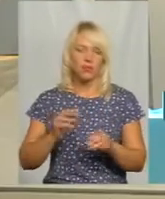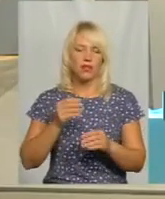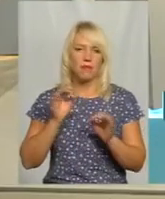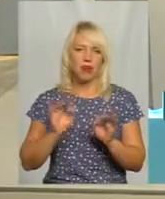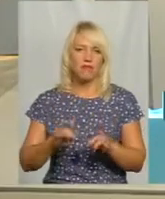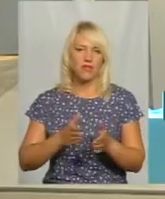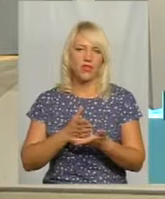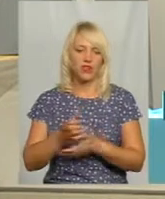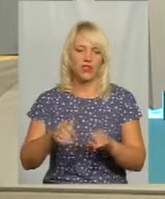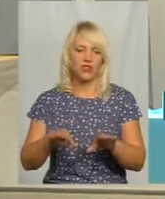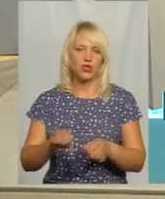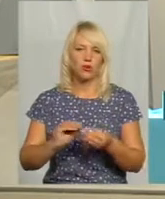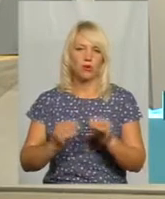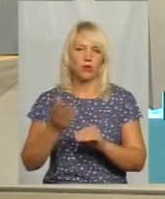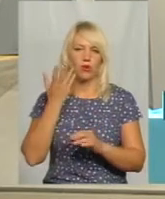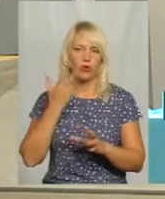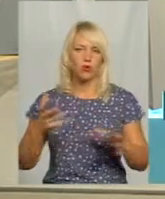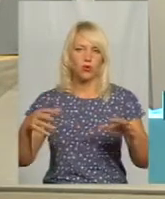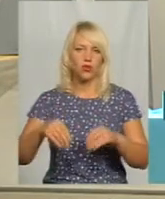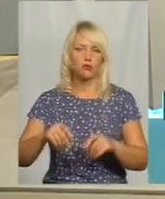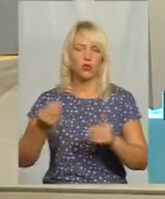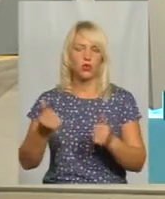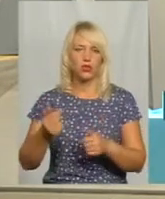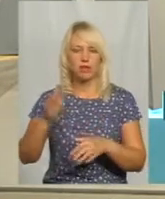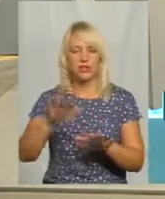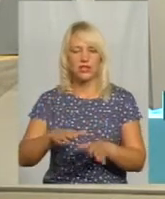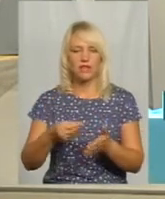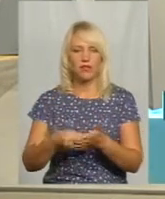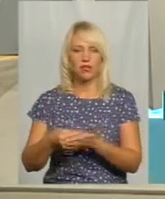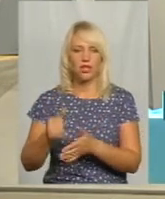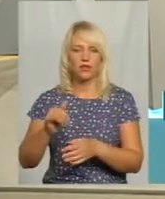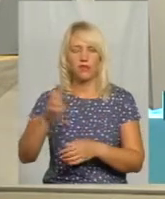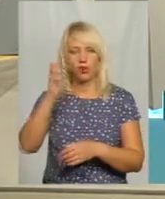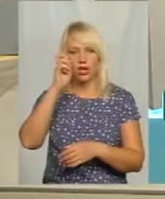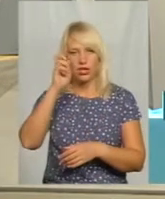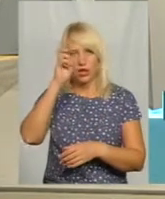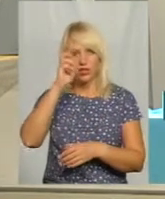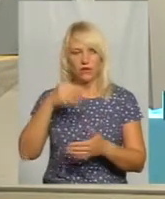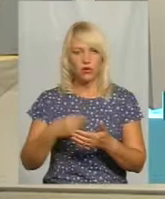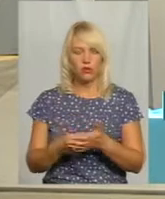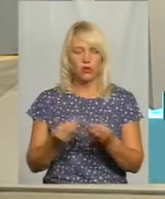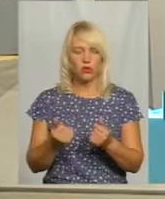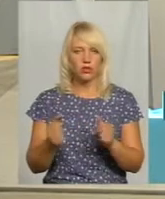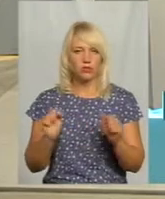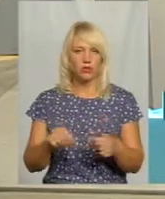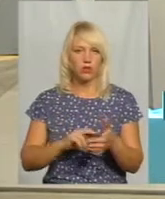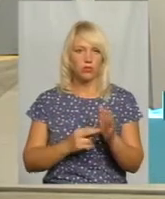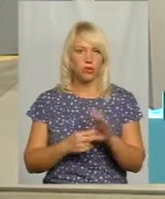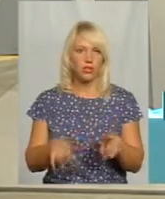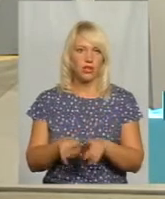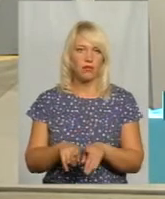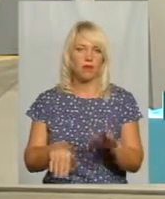коли, поєднавши кошти місцевих бюджетів і кошти державного бюджету, можна планувати такі